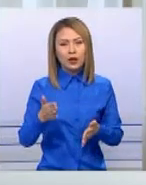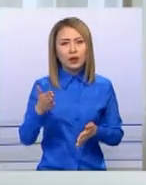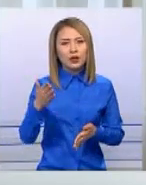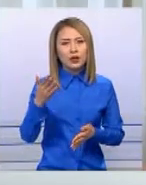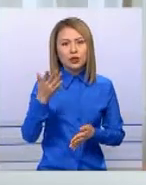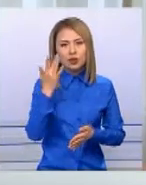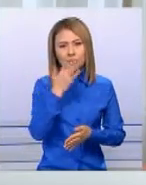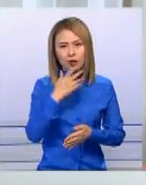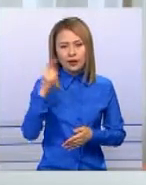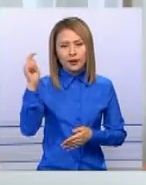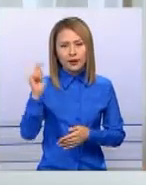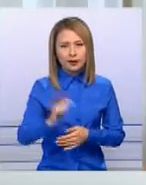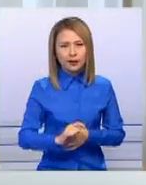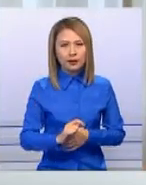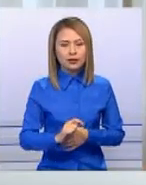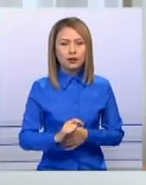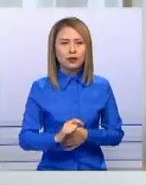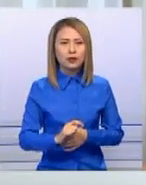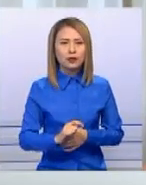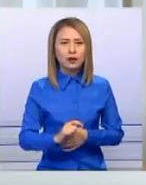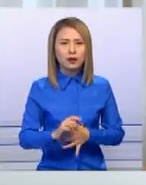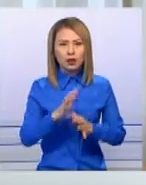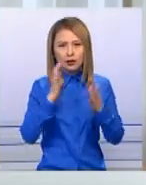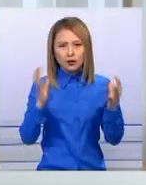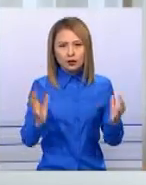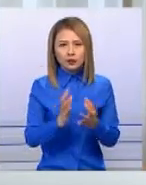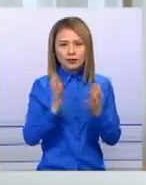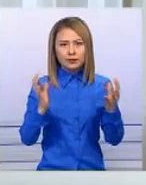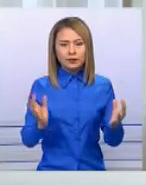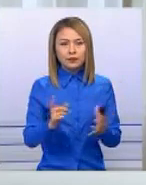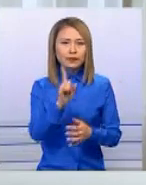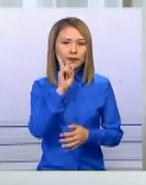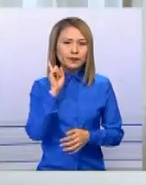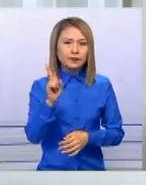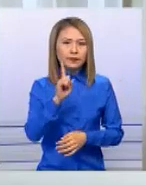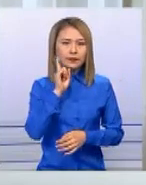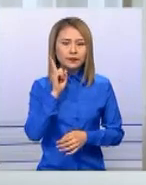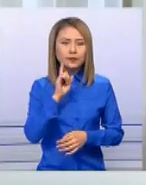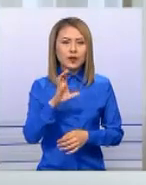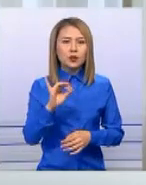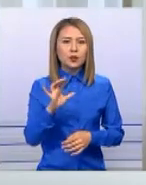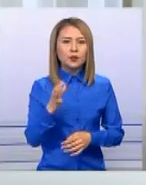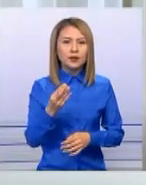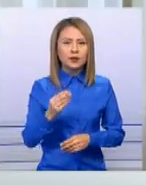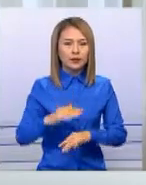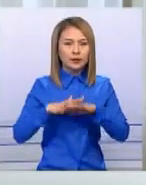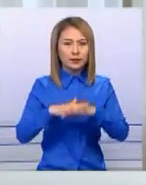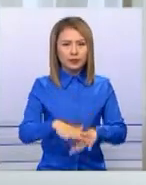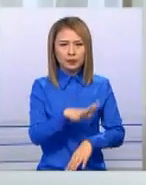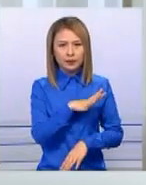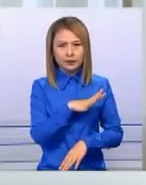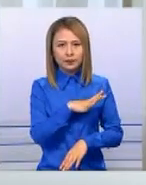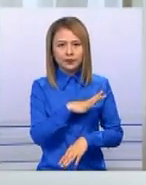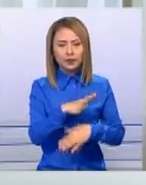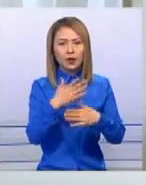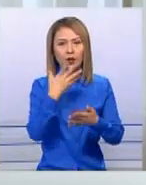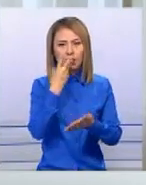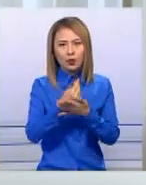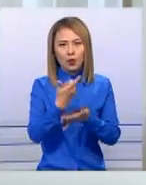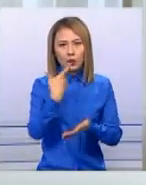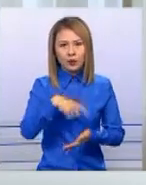жаңағы мал, асыл тұқымды малдың, жас малдың несі субсидия болатын. Қазіргі кезде